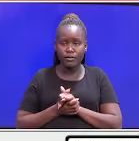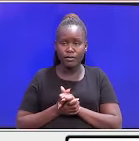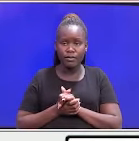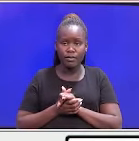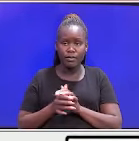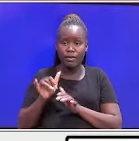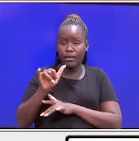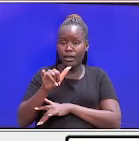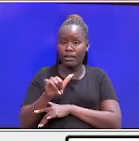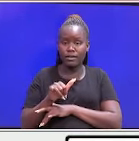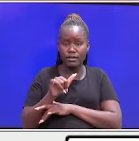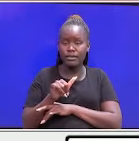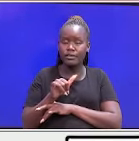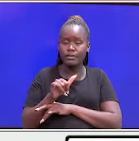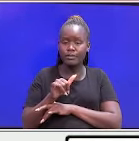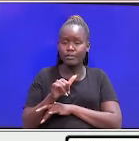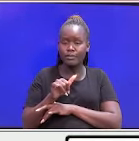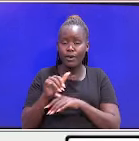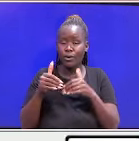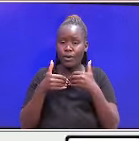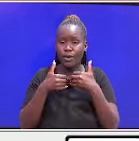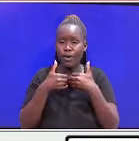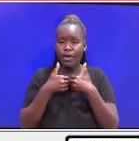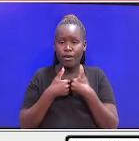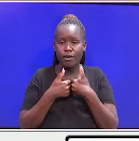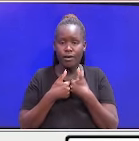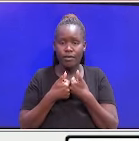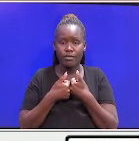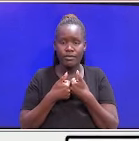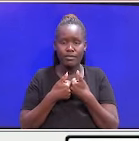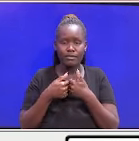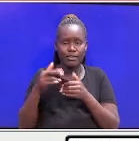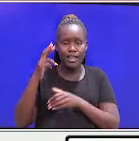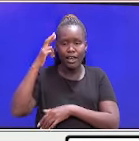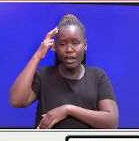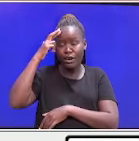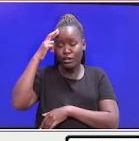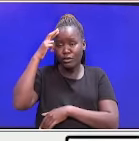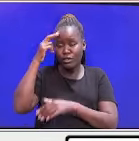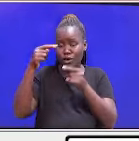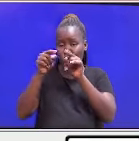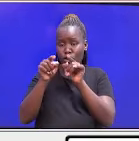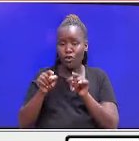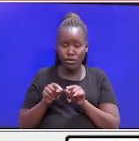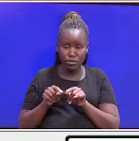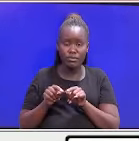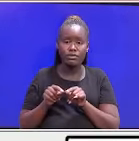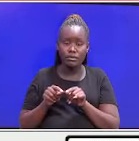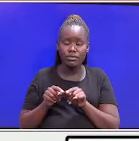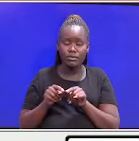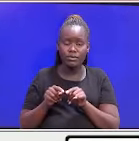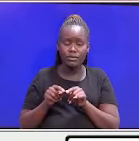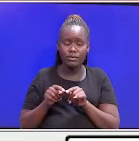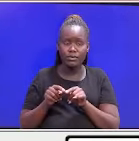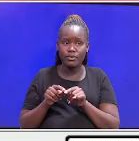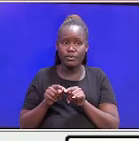true that we have the exhibits as well as the flash disks and